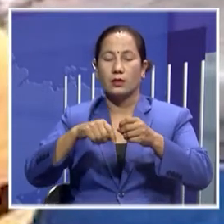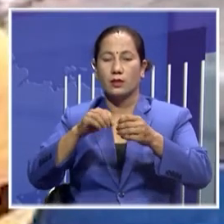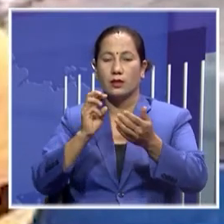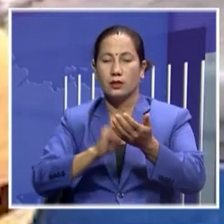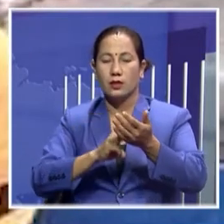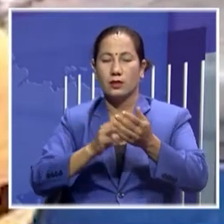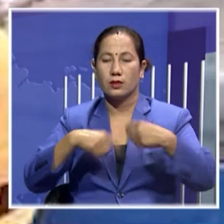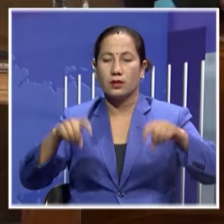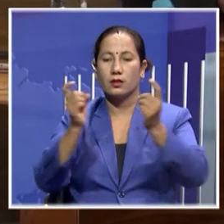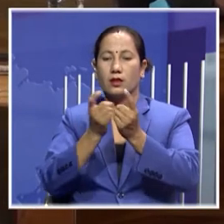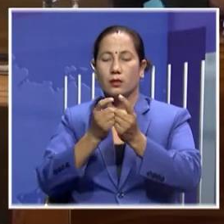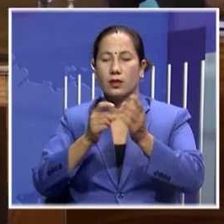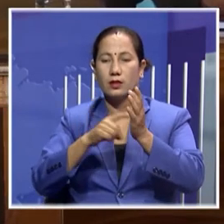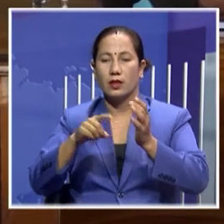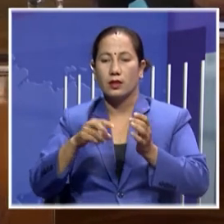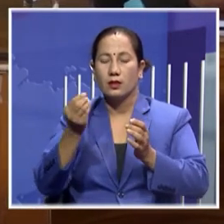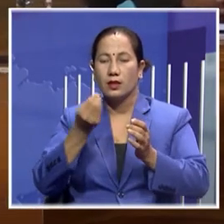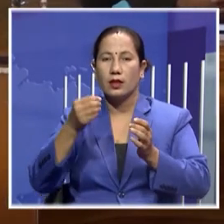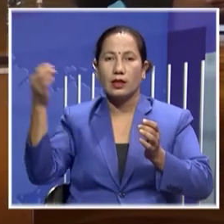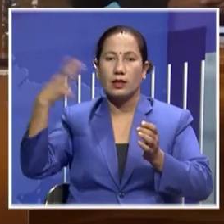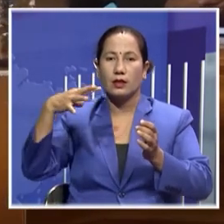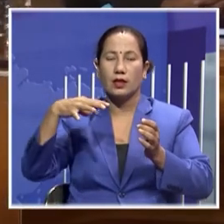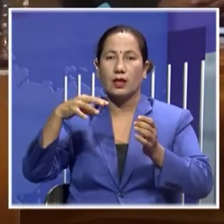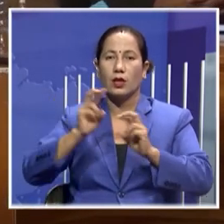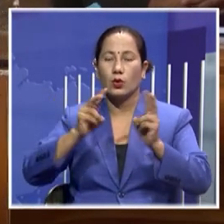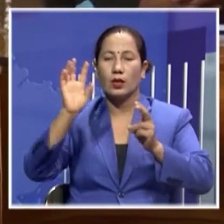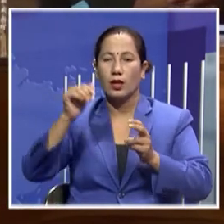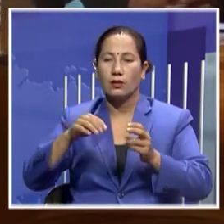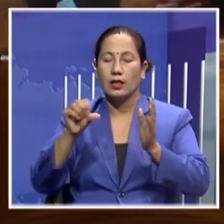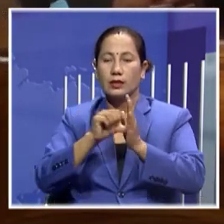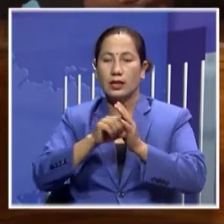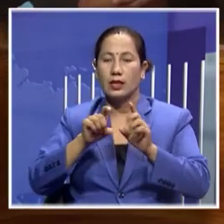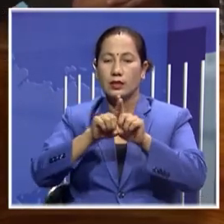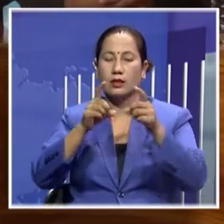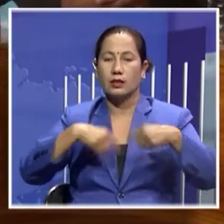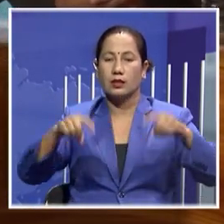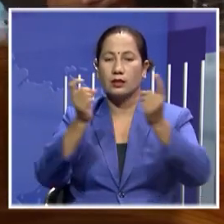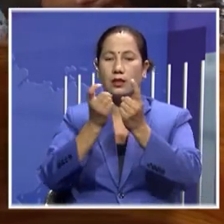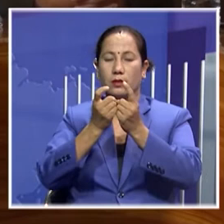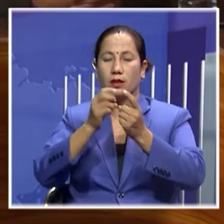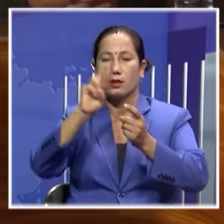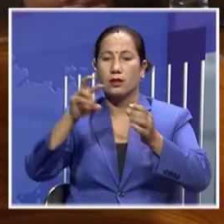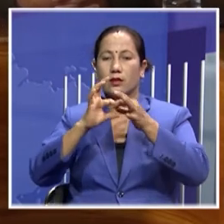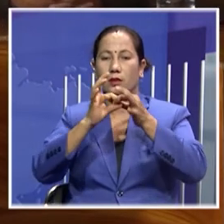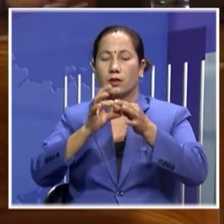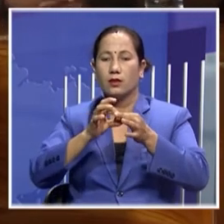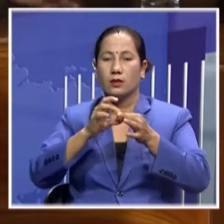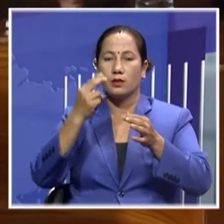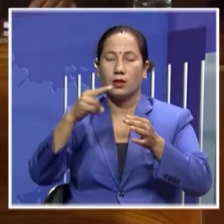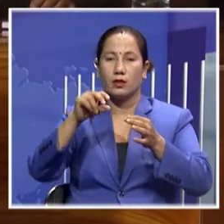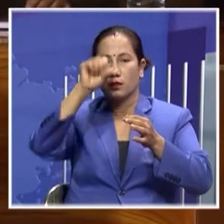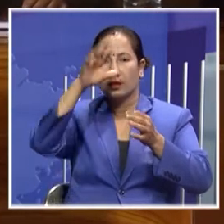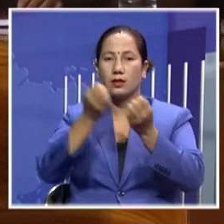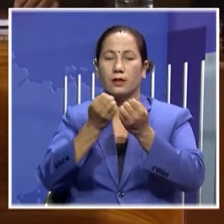सदस्यबीच छलफल जारी रहेको र केही नयाँ सन्दर्भ आउँदा जिल्लासँग छलफल र समन्वय भइरहेको जानकारी दिनुभयो।